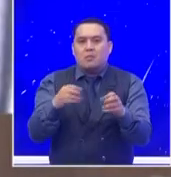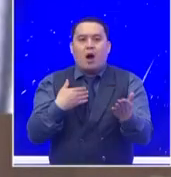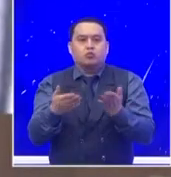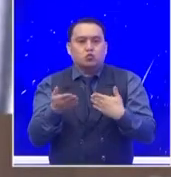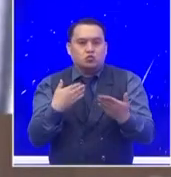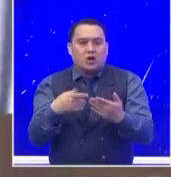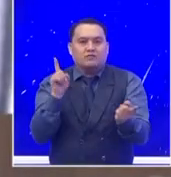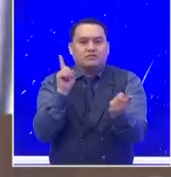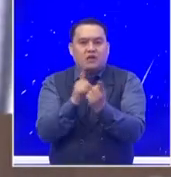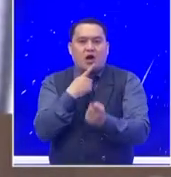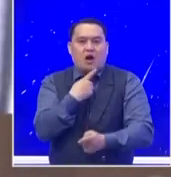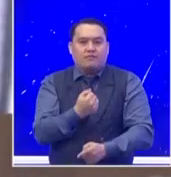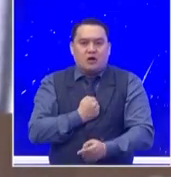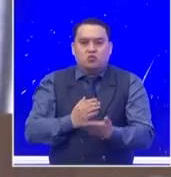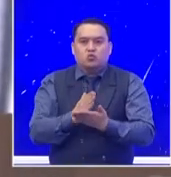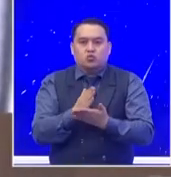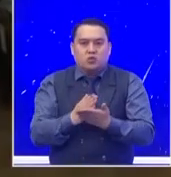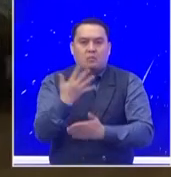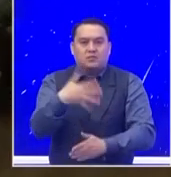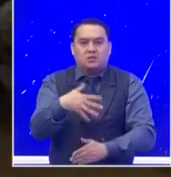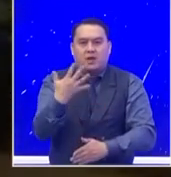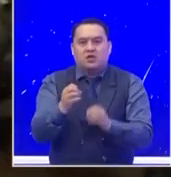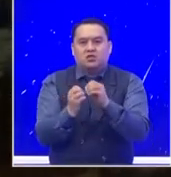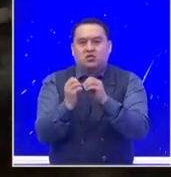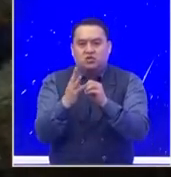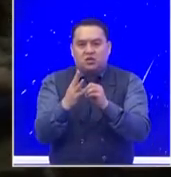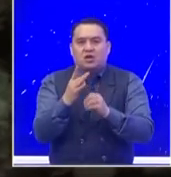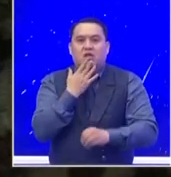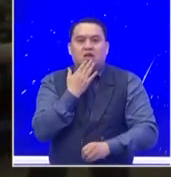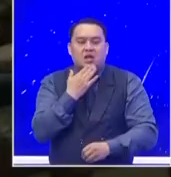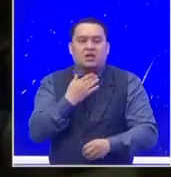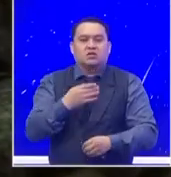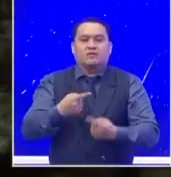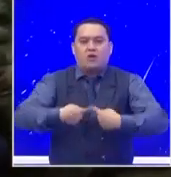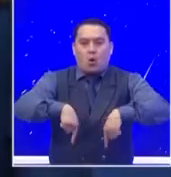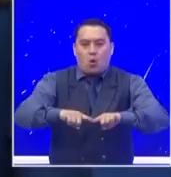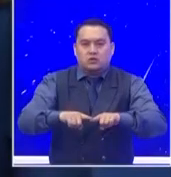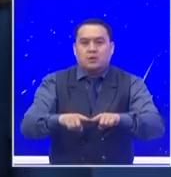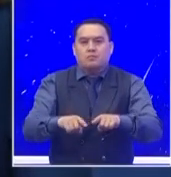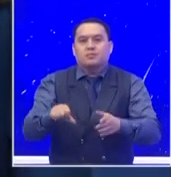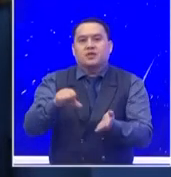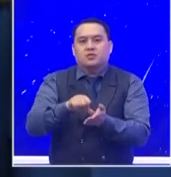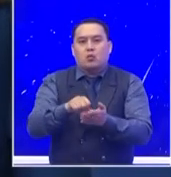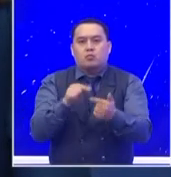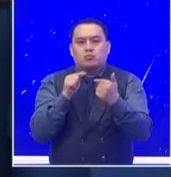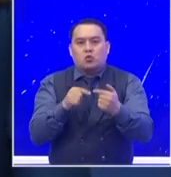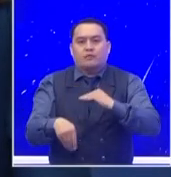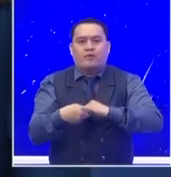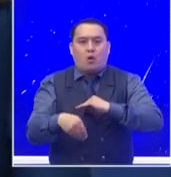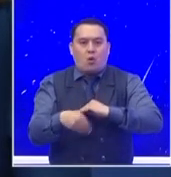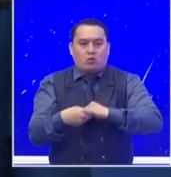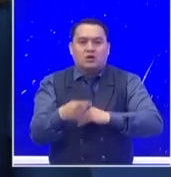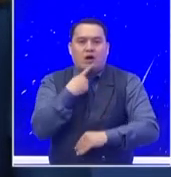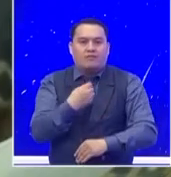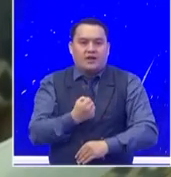обсуждения на встрече военнослужащих части 5514 Национальной гвардии с представителями антикоррупционного ведомства